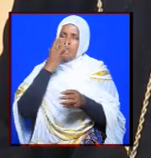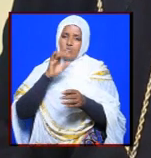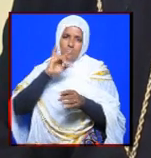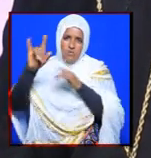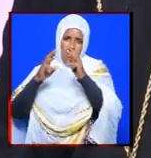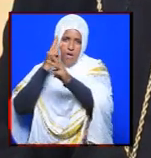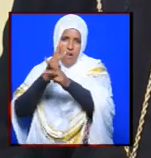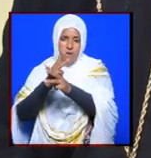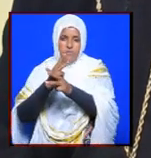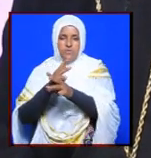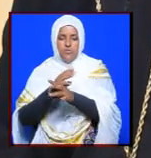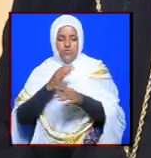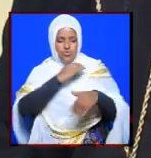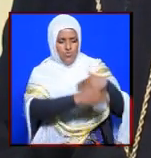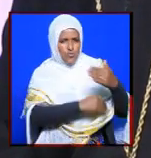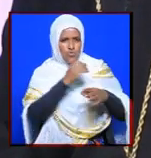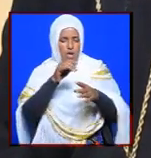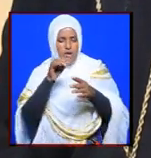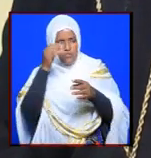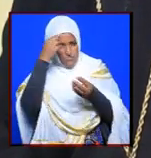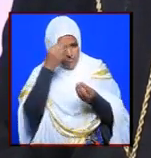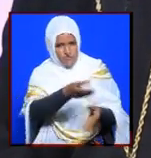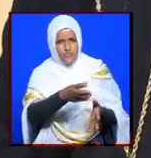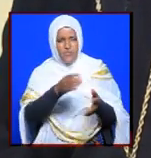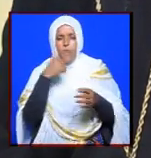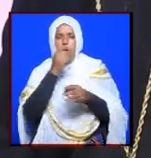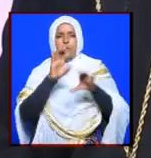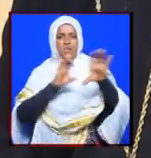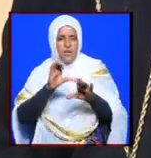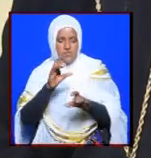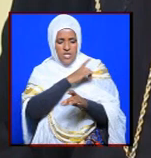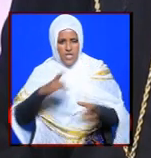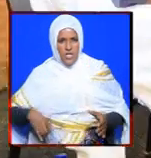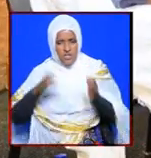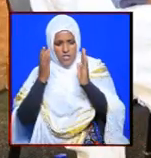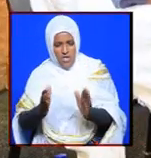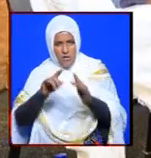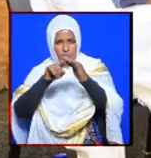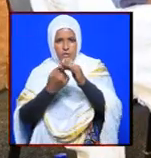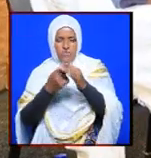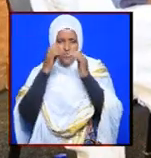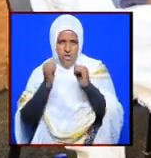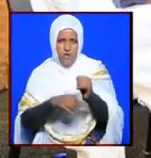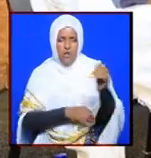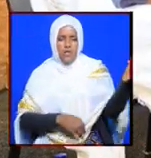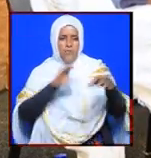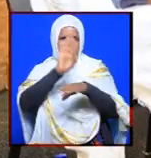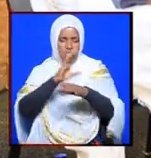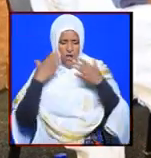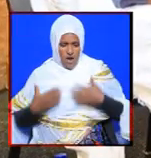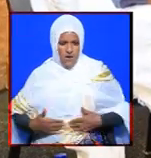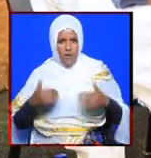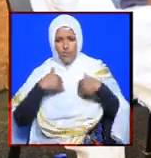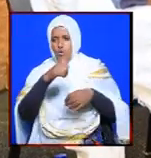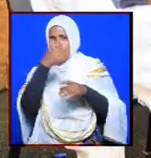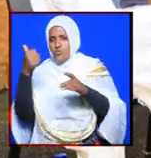ተጽዕኖ ትውልዱ ላይ ለመጫን የሚያደርጉትን ነገር ነው የተመለከት ነው። እና ማን ምን ያድርግ? ከምዕመናን መጀመር እንችላለን። የቤተክርስቲያን አካላት አሉ፣